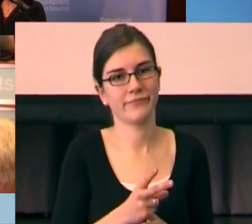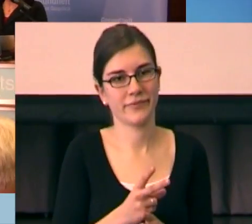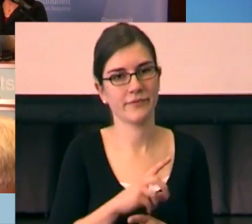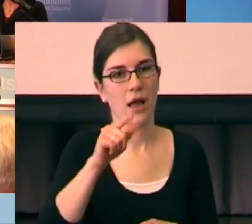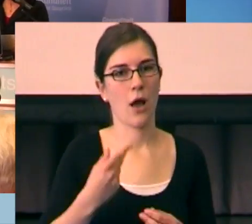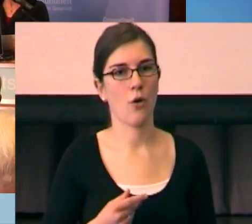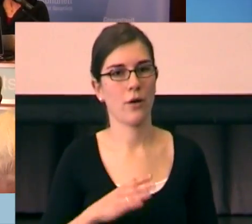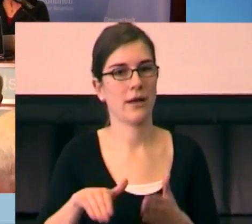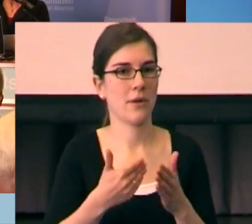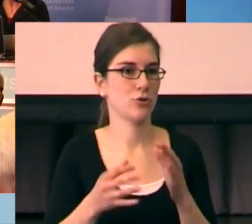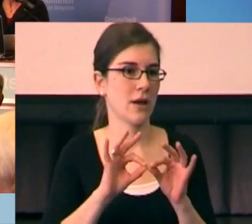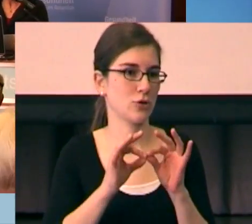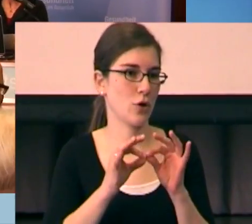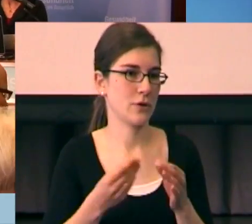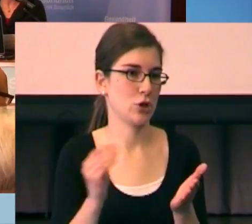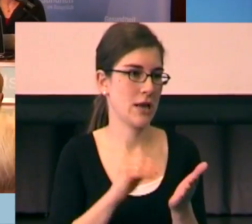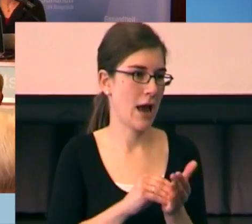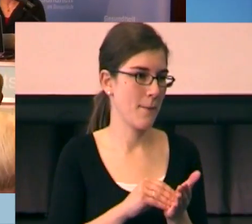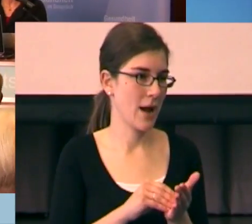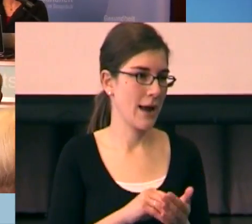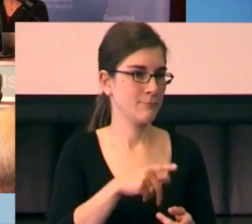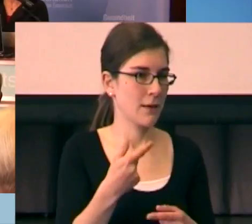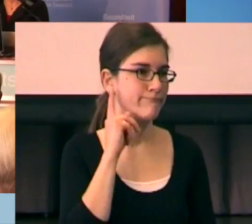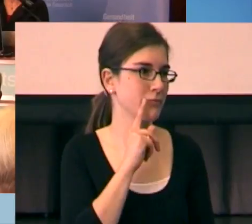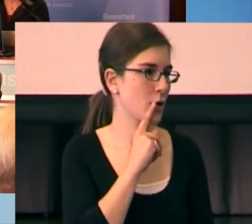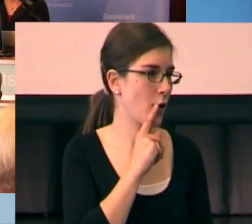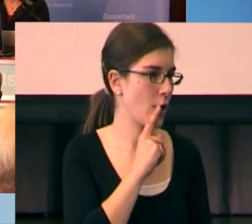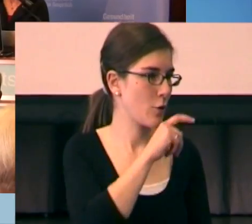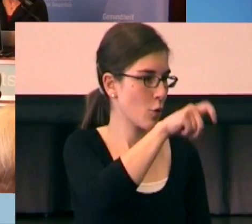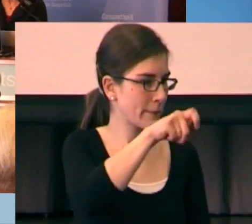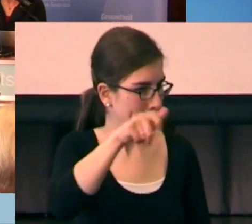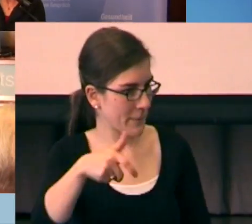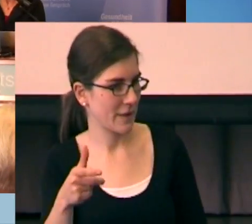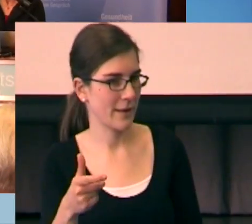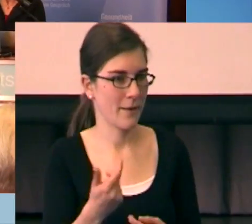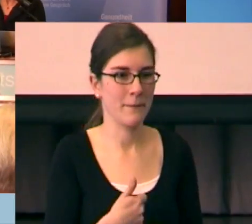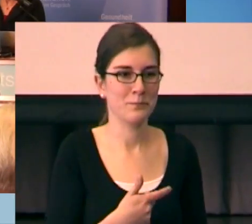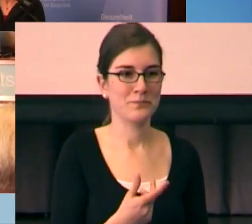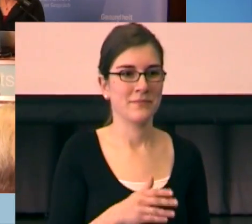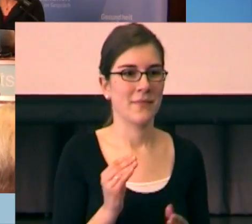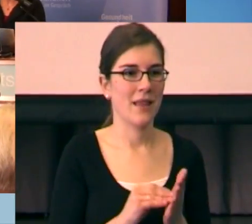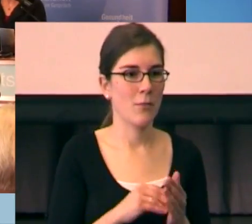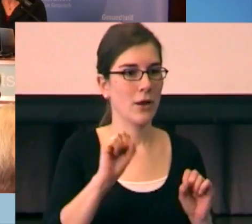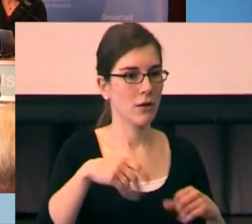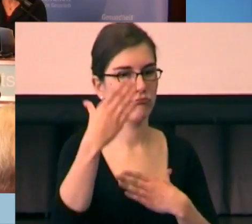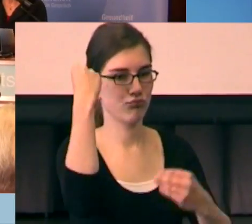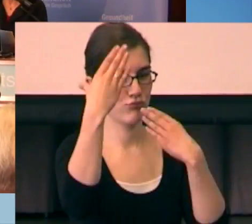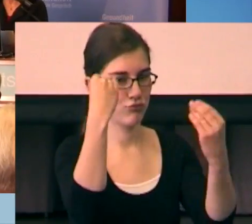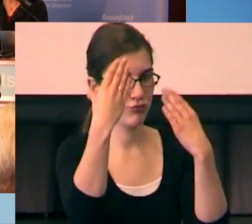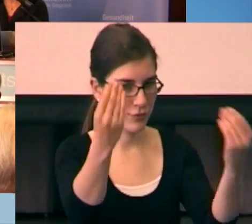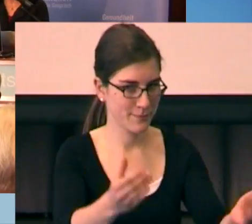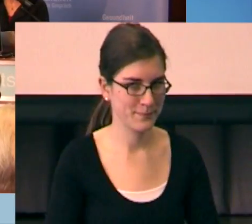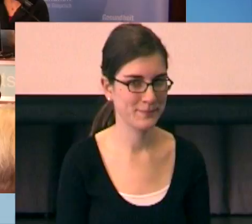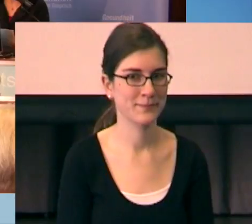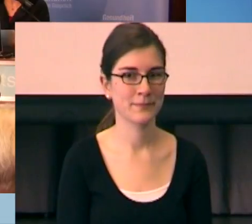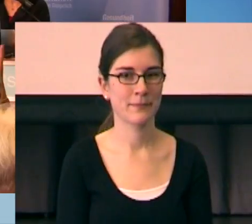auch wieder die Gebärdendolmetscherinnen dabei, damit auch unsere gehörlosen Bürgerinnen und Mitbürger das Thema des heutigen Abends